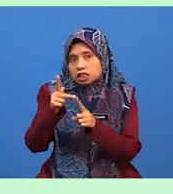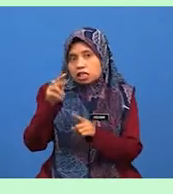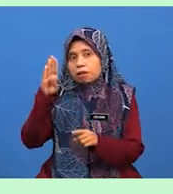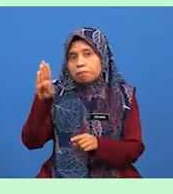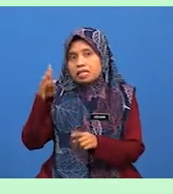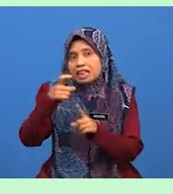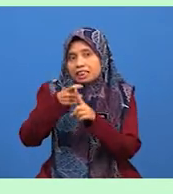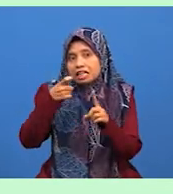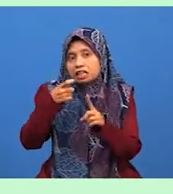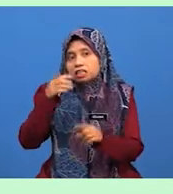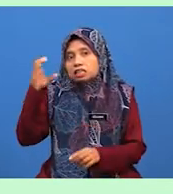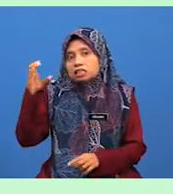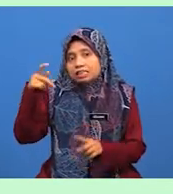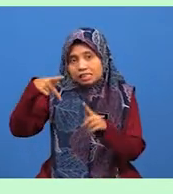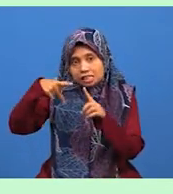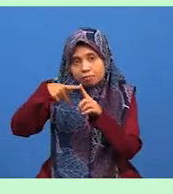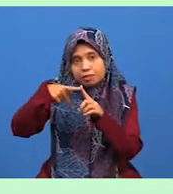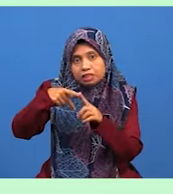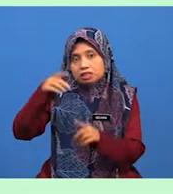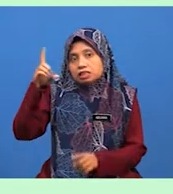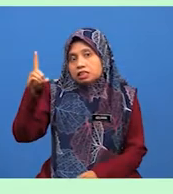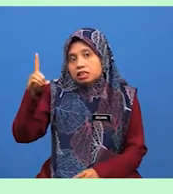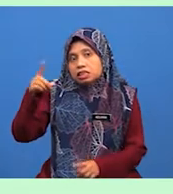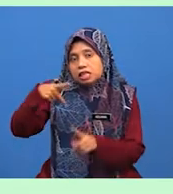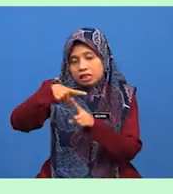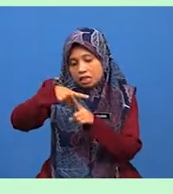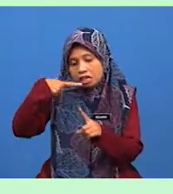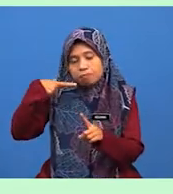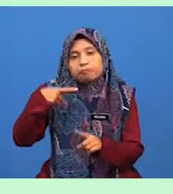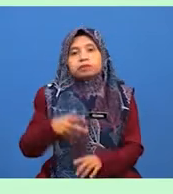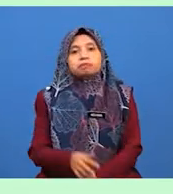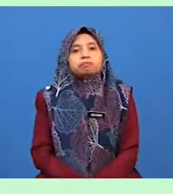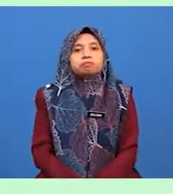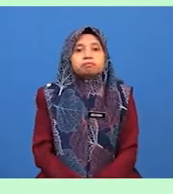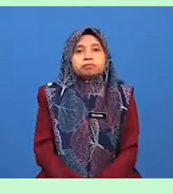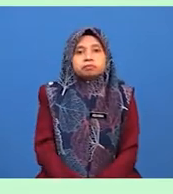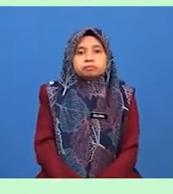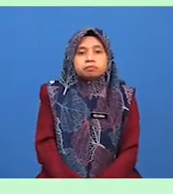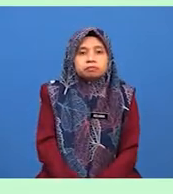Dari. C. Kepada. Dan D. Daripada.